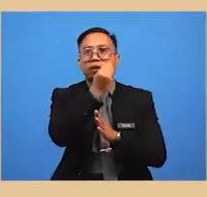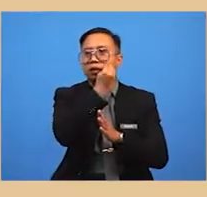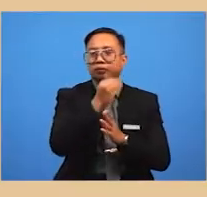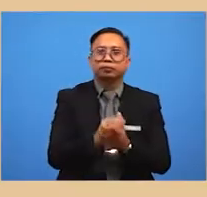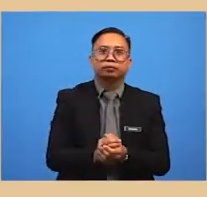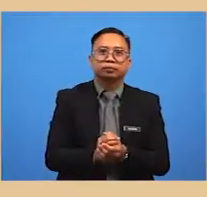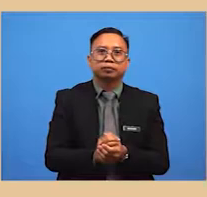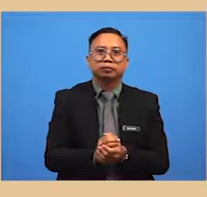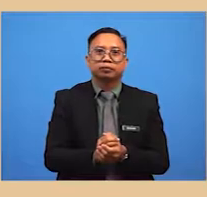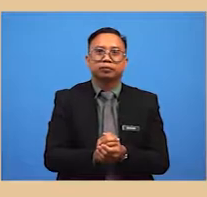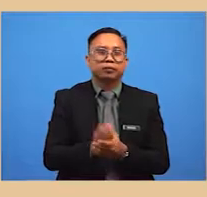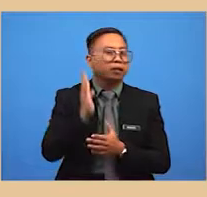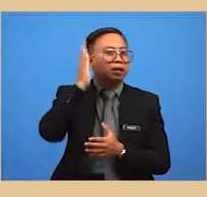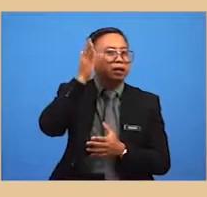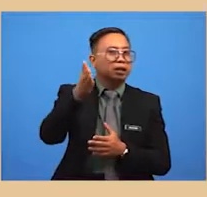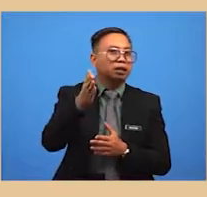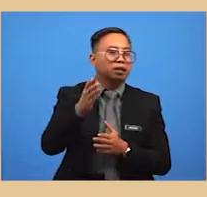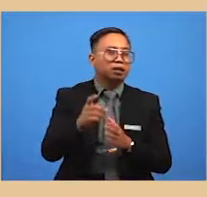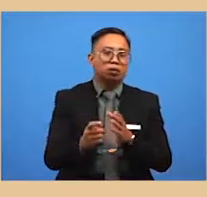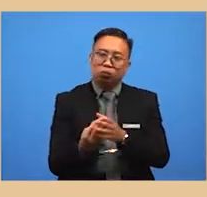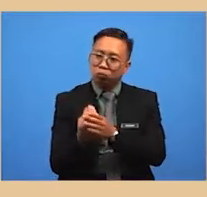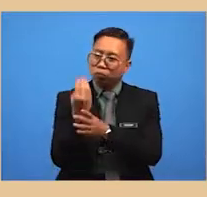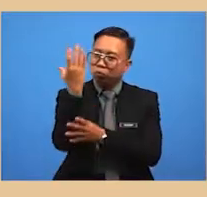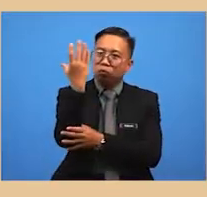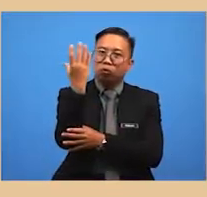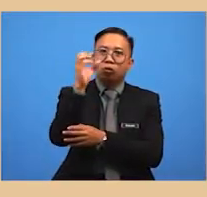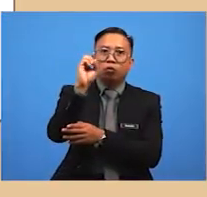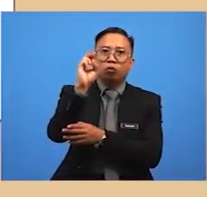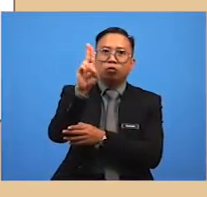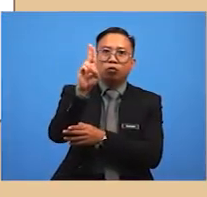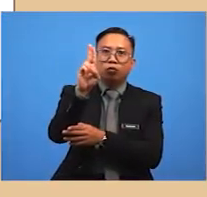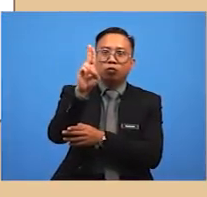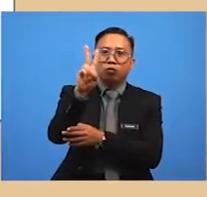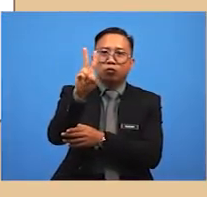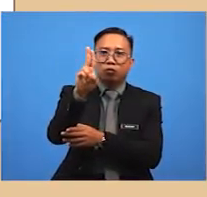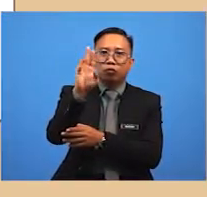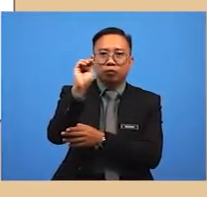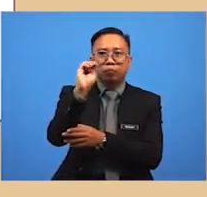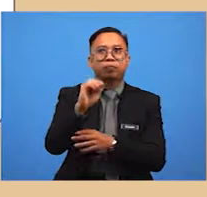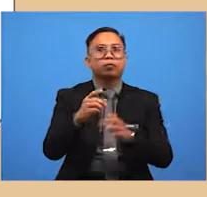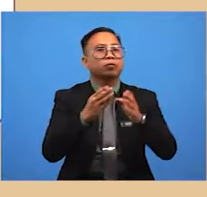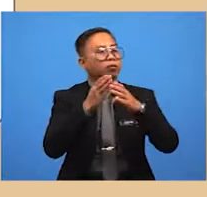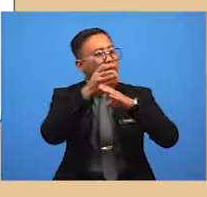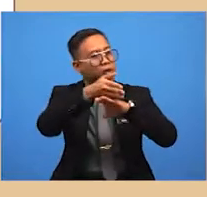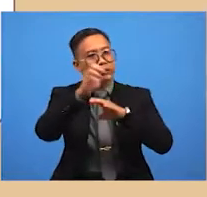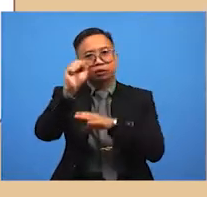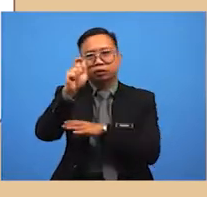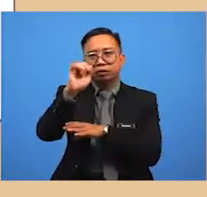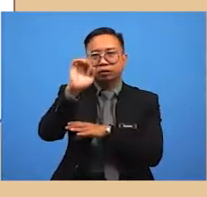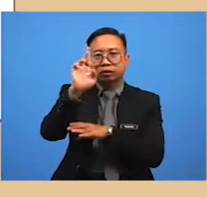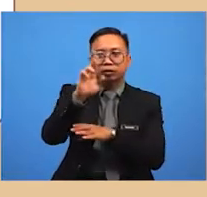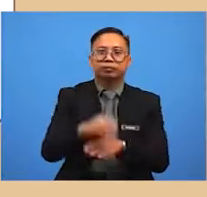Tiub debunga akan bertumbuh ke arah ovule melalui stil. Murid-murid